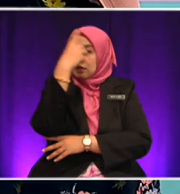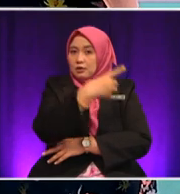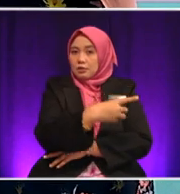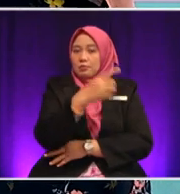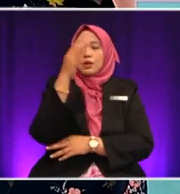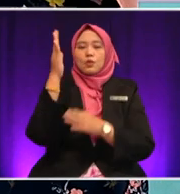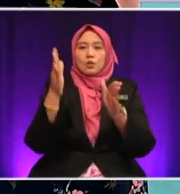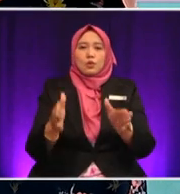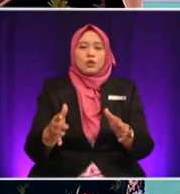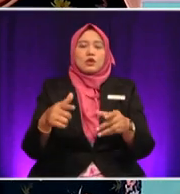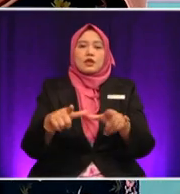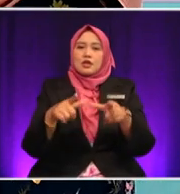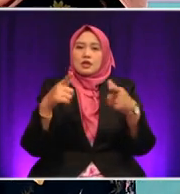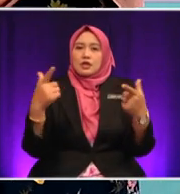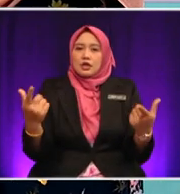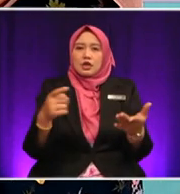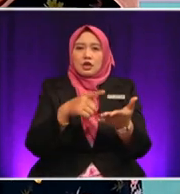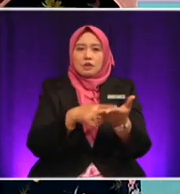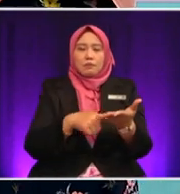penentuan untuk dapat